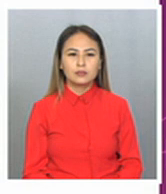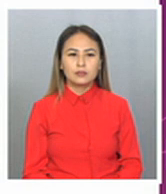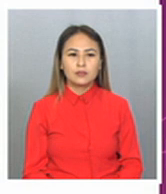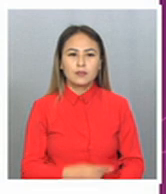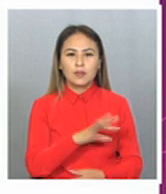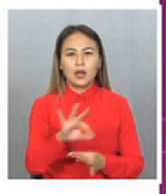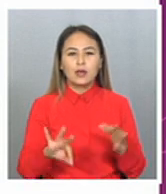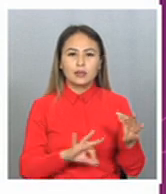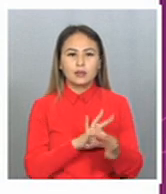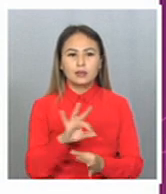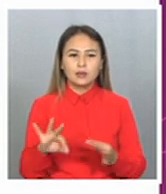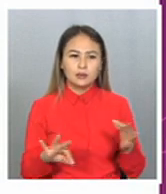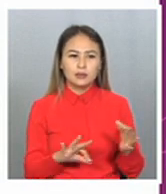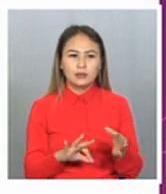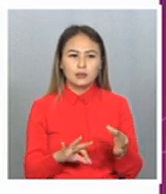Артығы